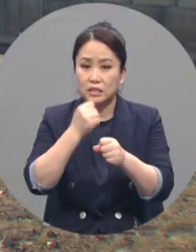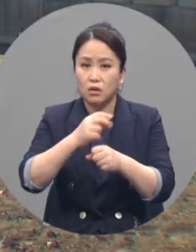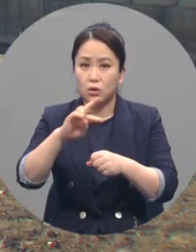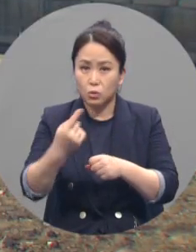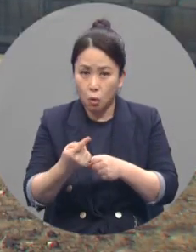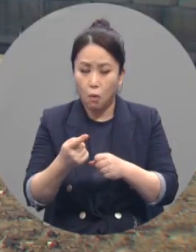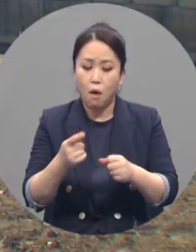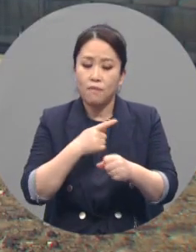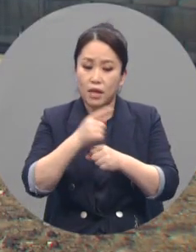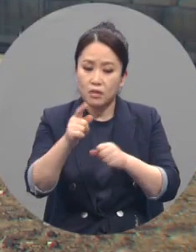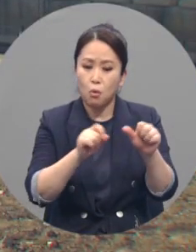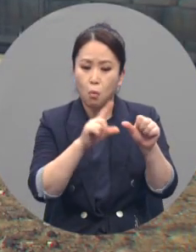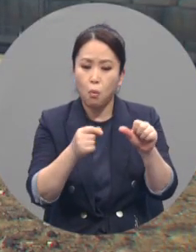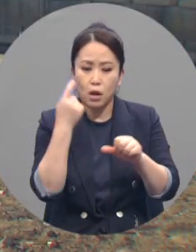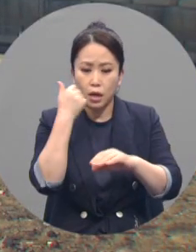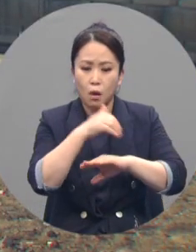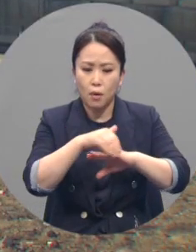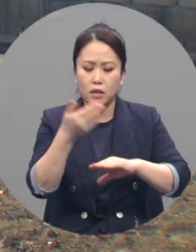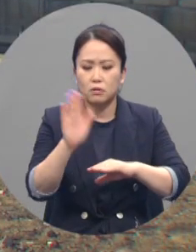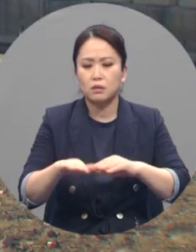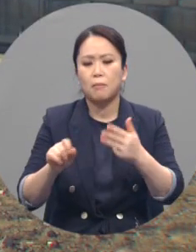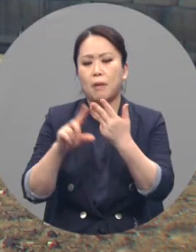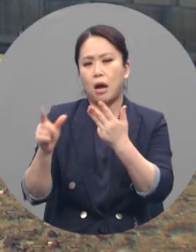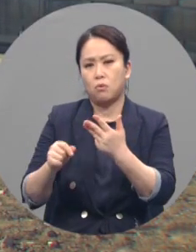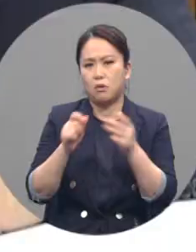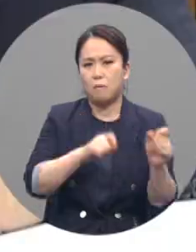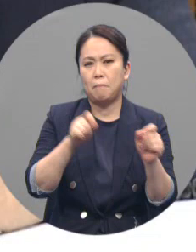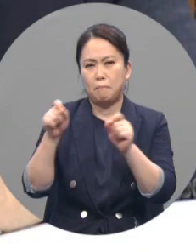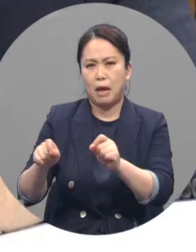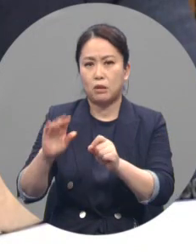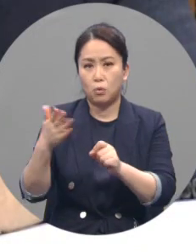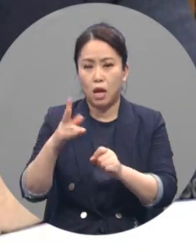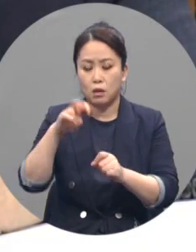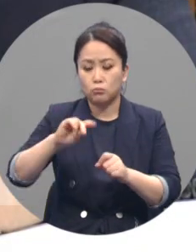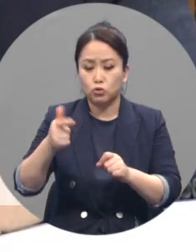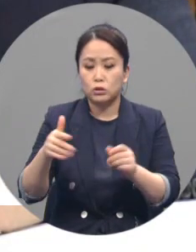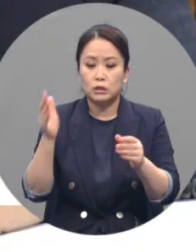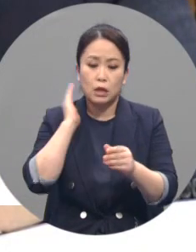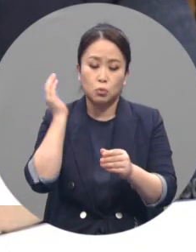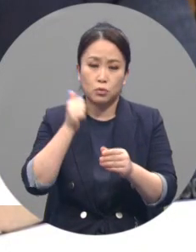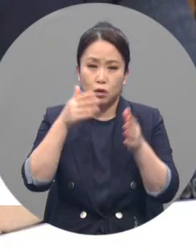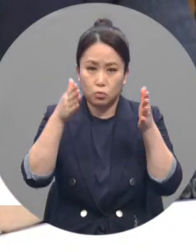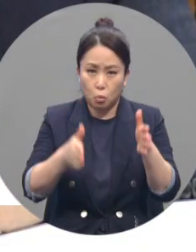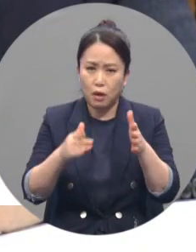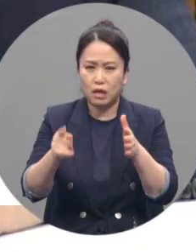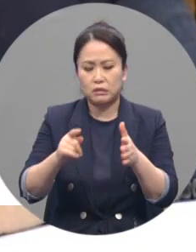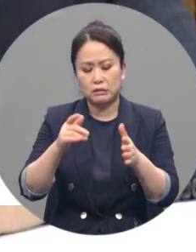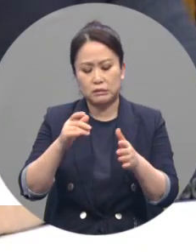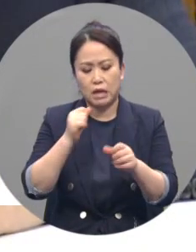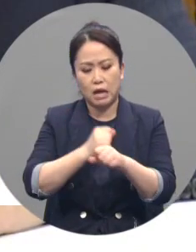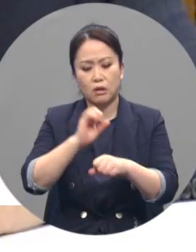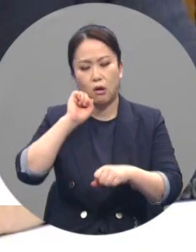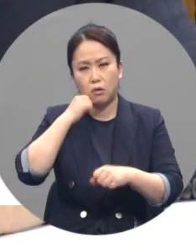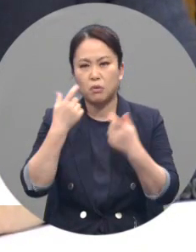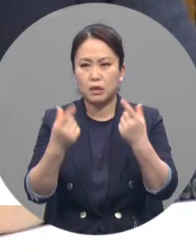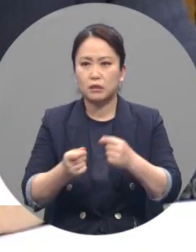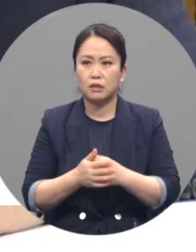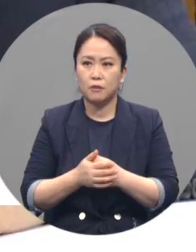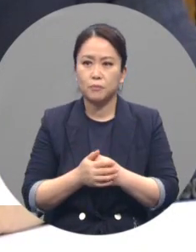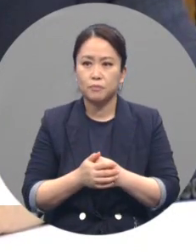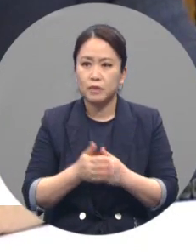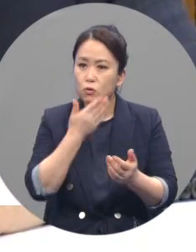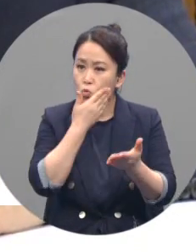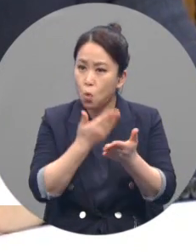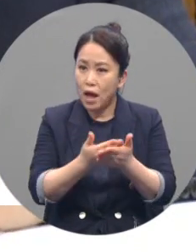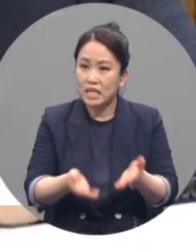대통령 임기 내에는 어렵게 됐습니다. 핵심 시설인 진수공원 조경공사 빨리 동의를 하셔가지고